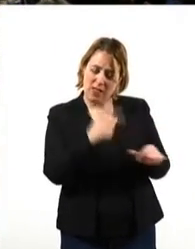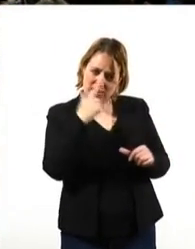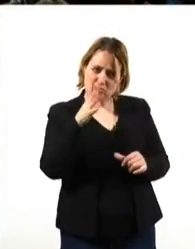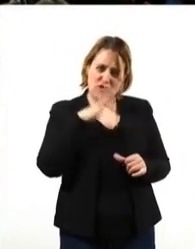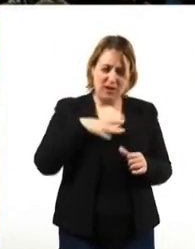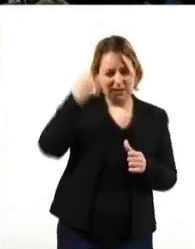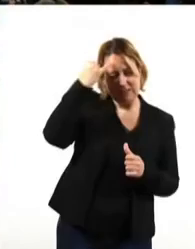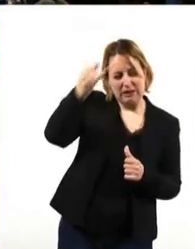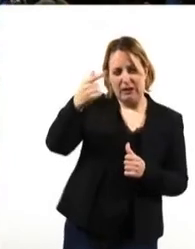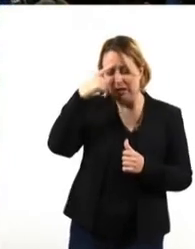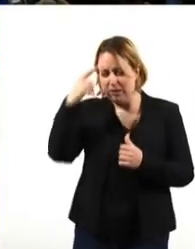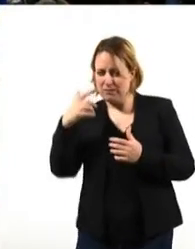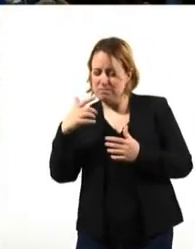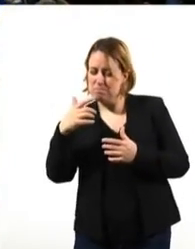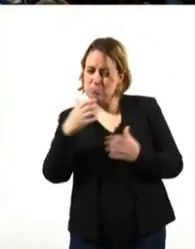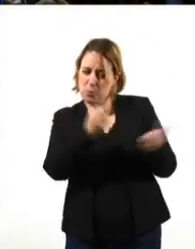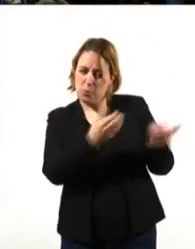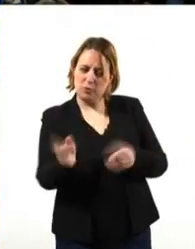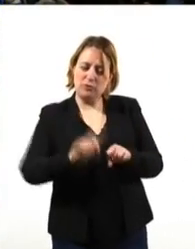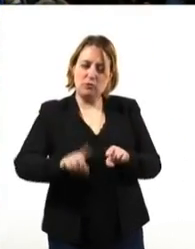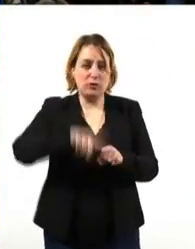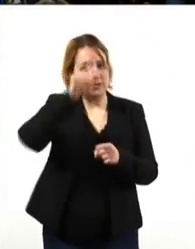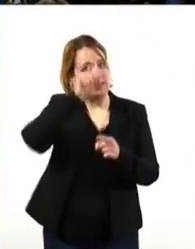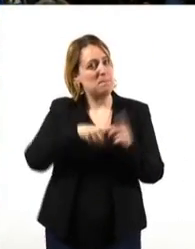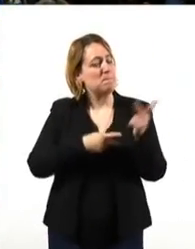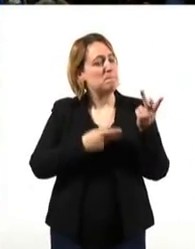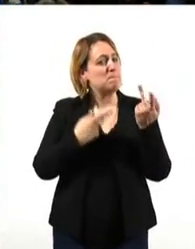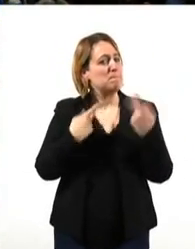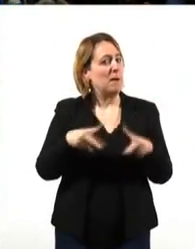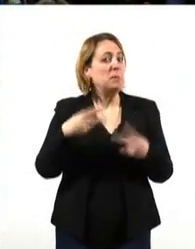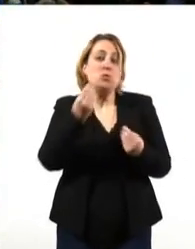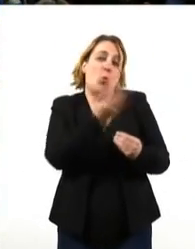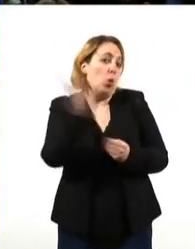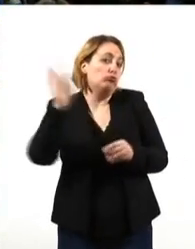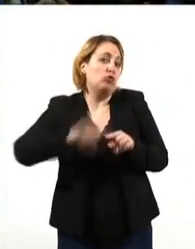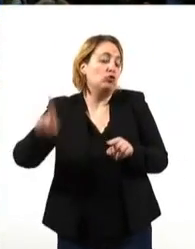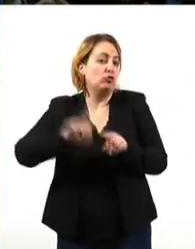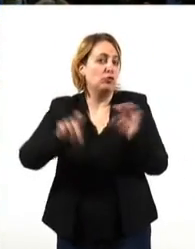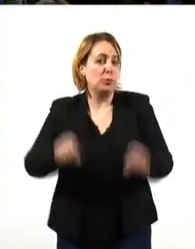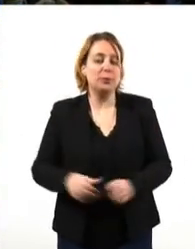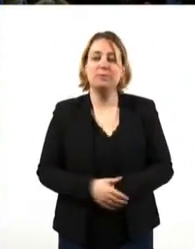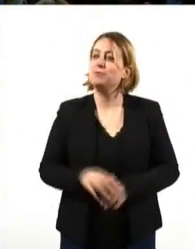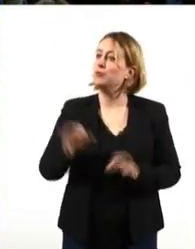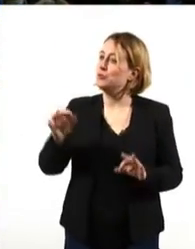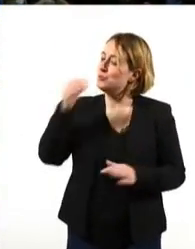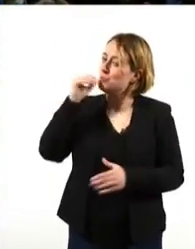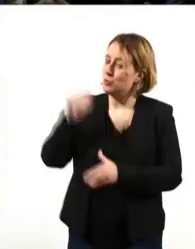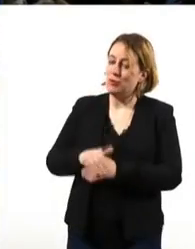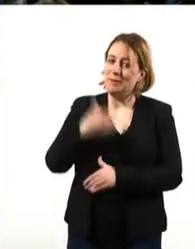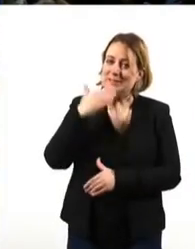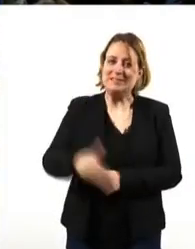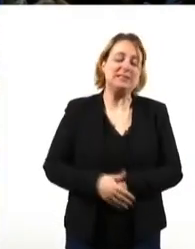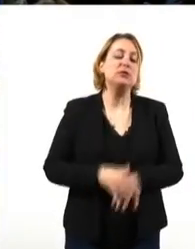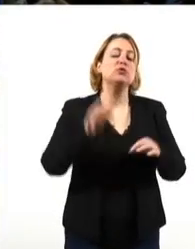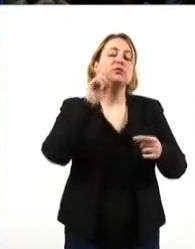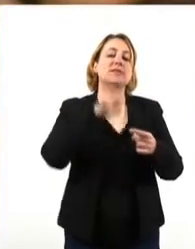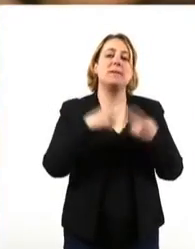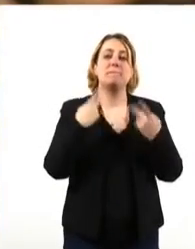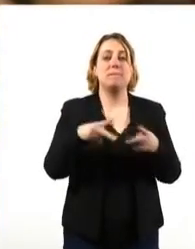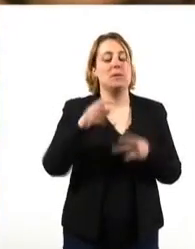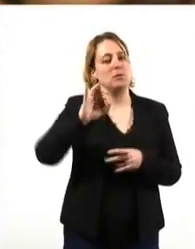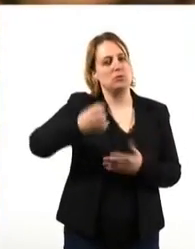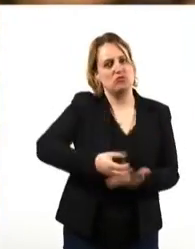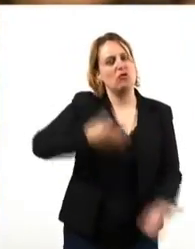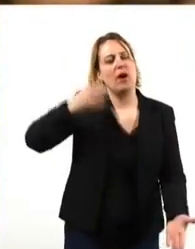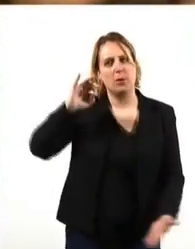pistes à nous partager aussi sur ce sujet ou sur tout ce que tu veux. Bonsoir, merci. En effet, le permis de conduire, c'est cher, ça reste